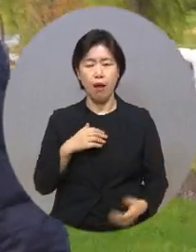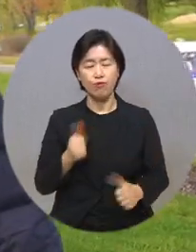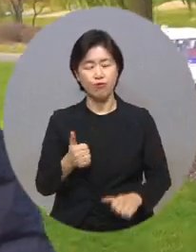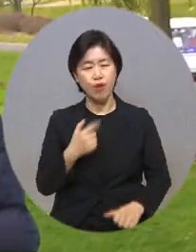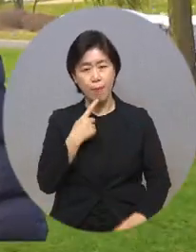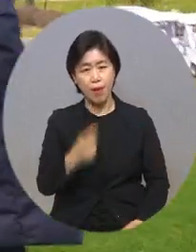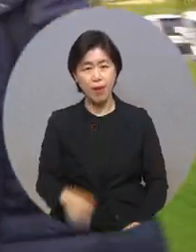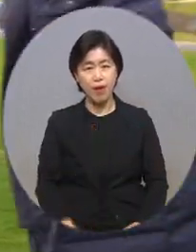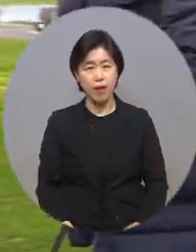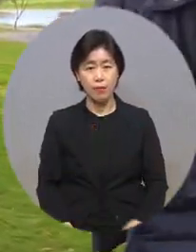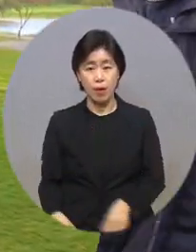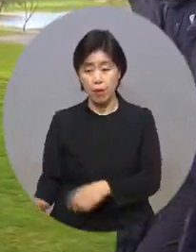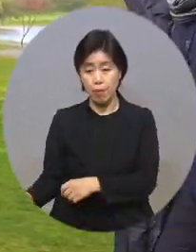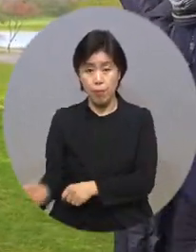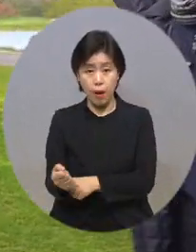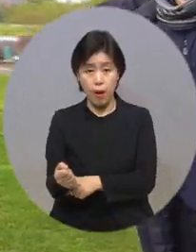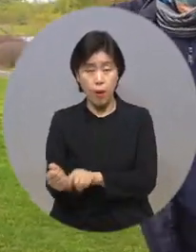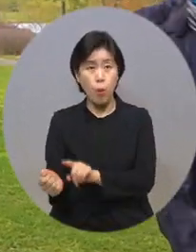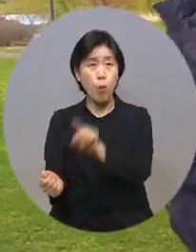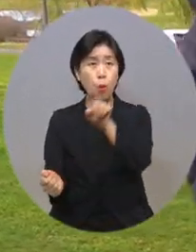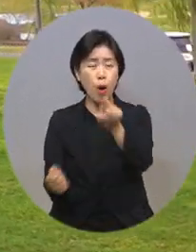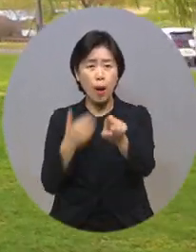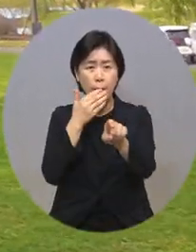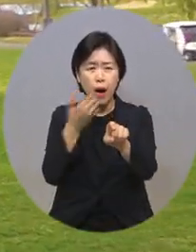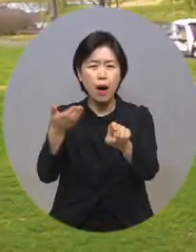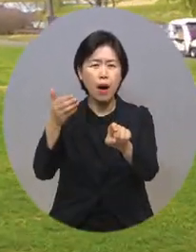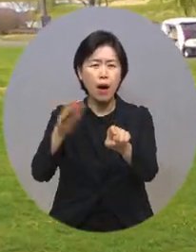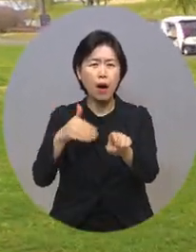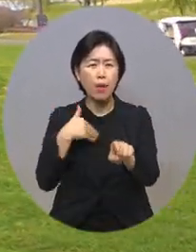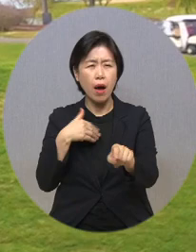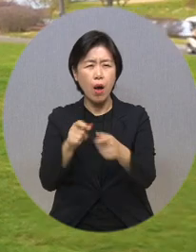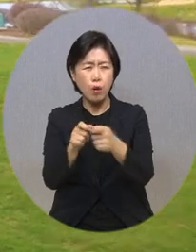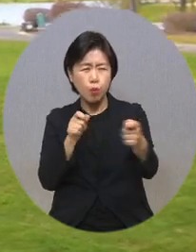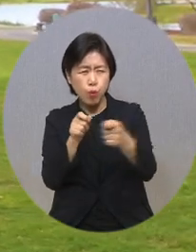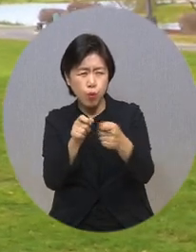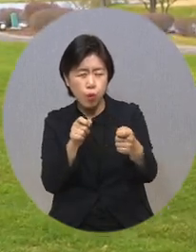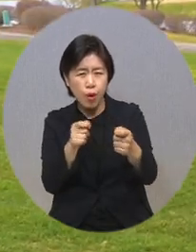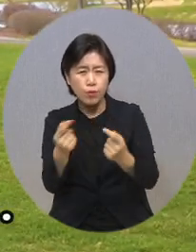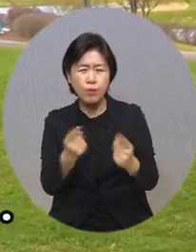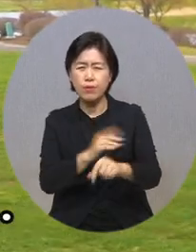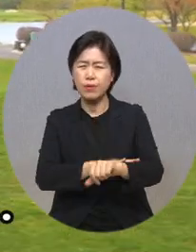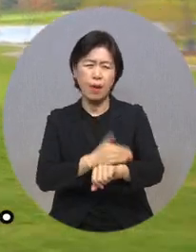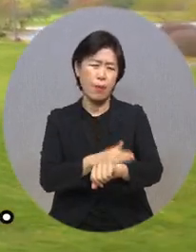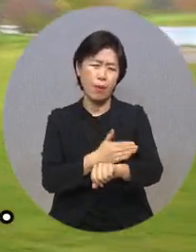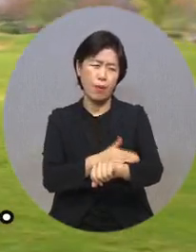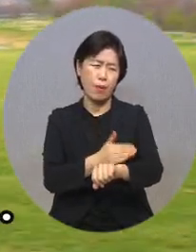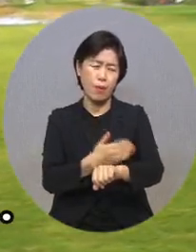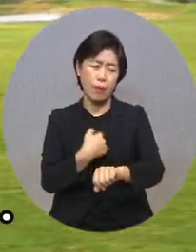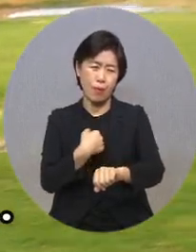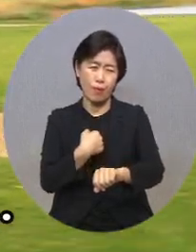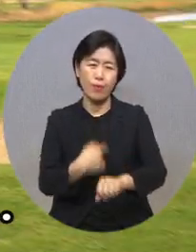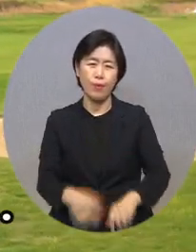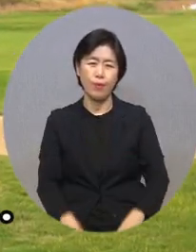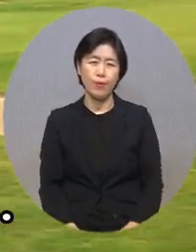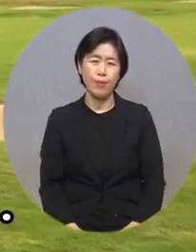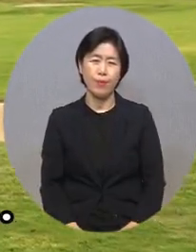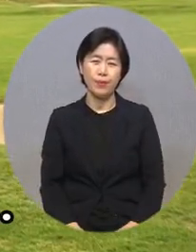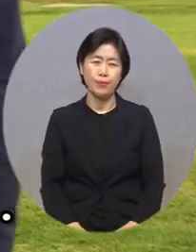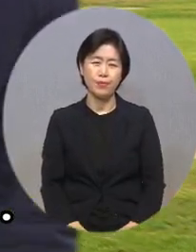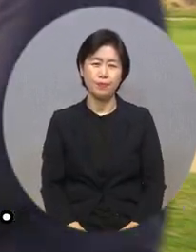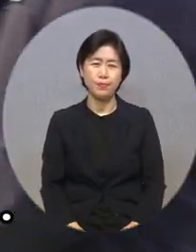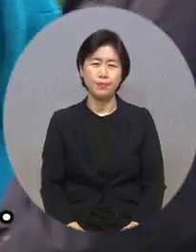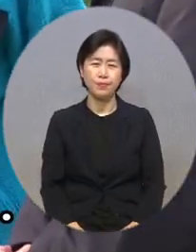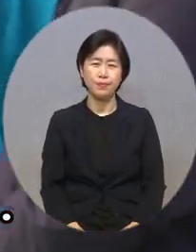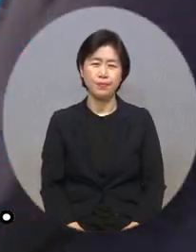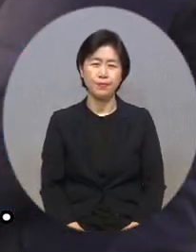있는 상황이었는데 그렇죠. 제가 선택을 네. 잘못했어요. 클럽 자체 선택을 조금 웨지로 좀 편안한 클럽으로 조금 더